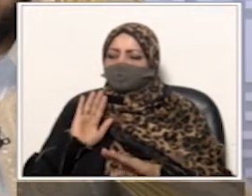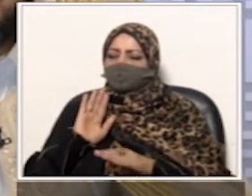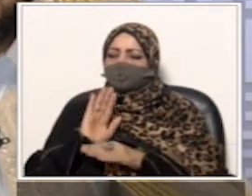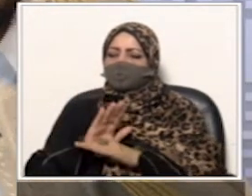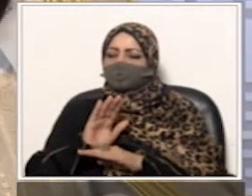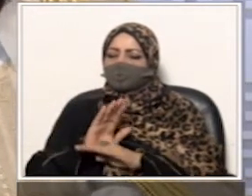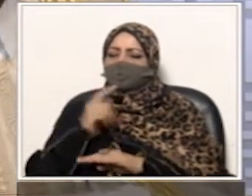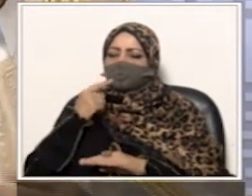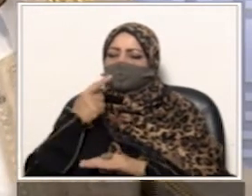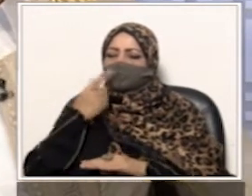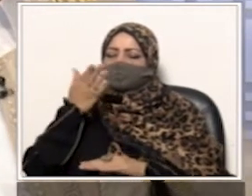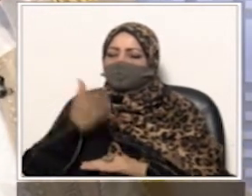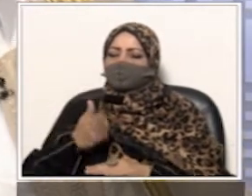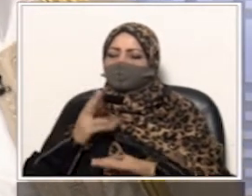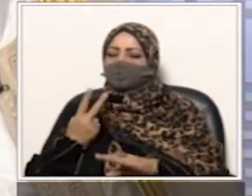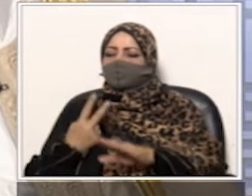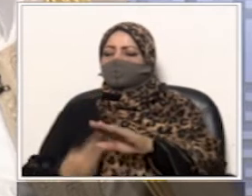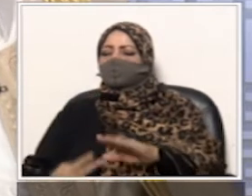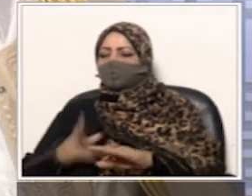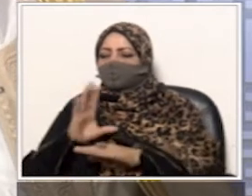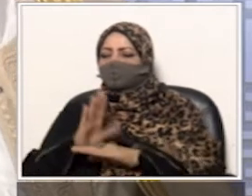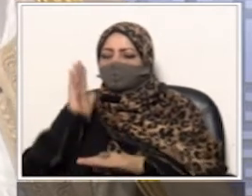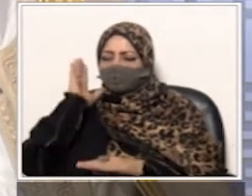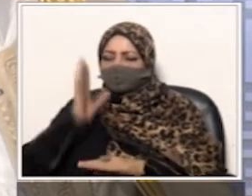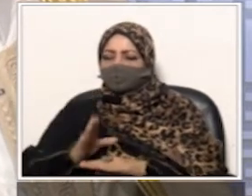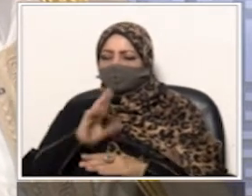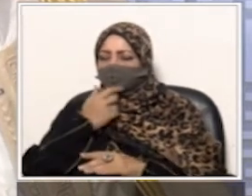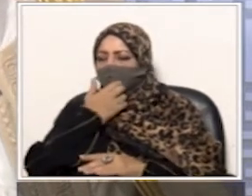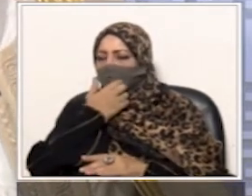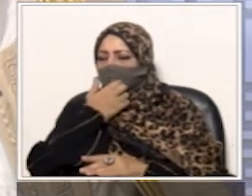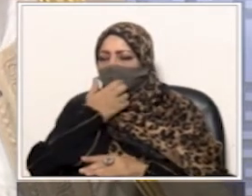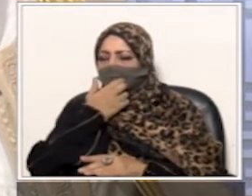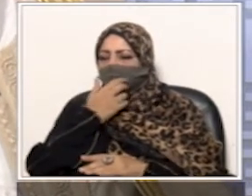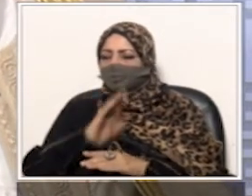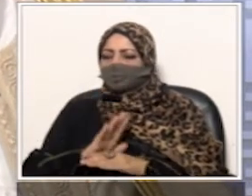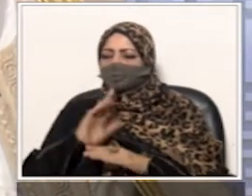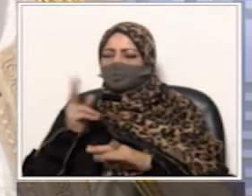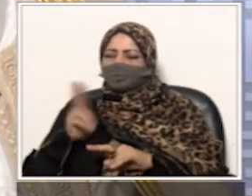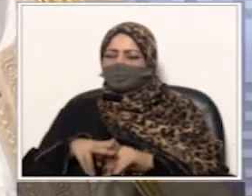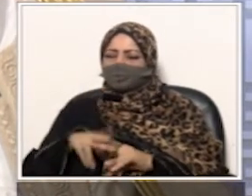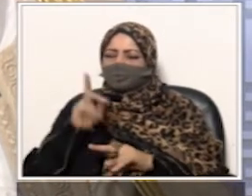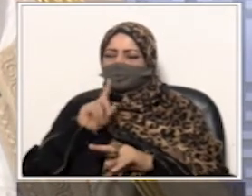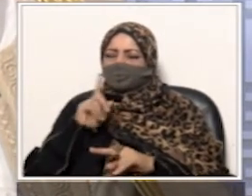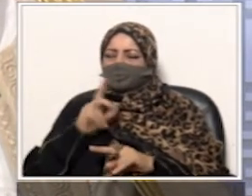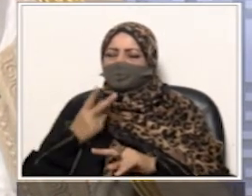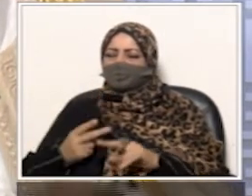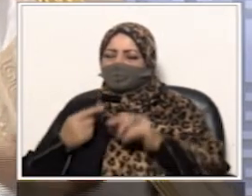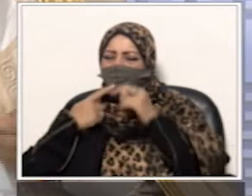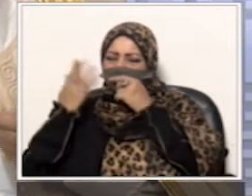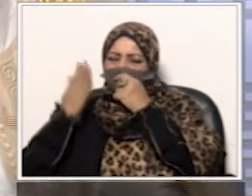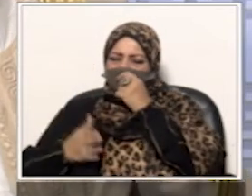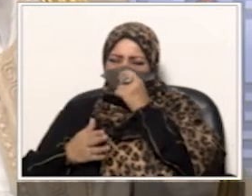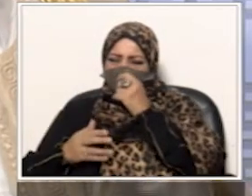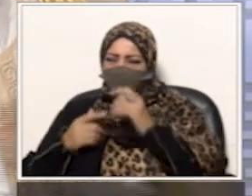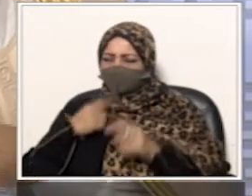الدوام. والنبي صلى الله عليه وسلم كره هذه الصفات، الإنسان ينذر النذر يعني يشق على نفسه به طيلة